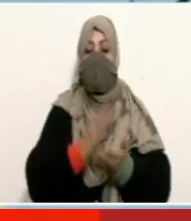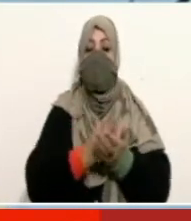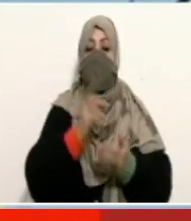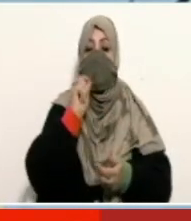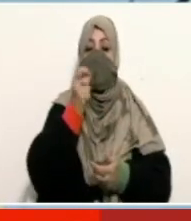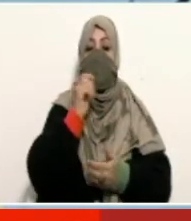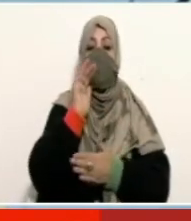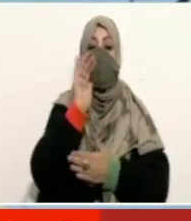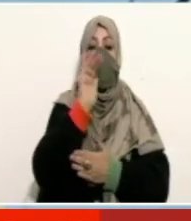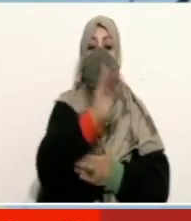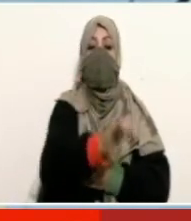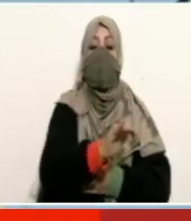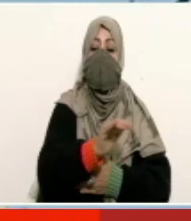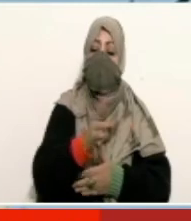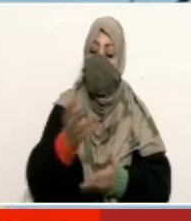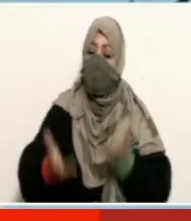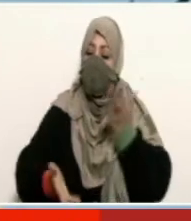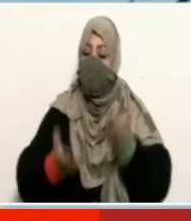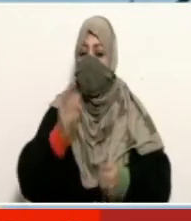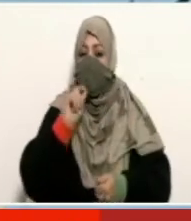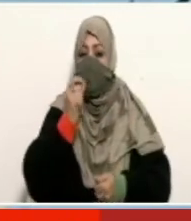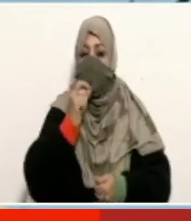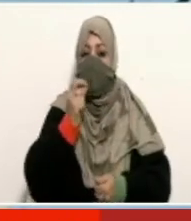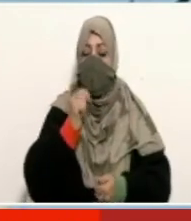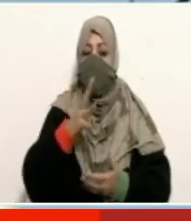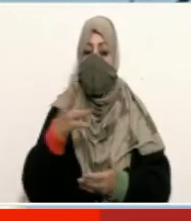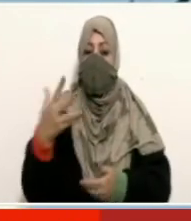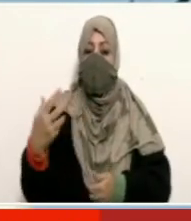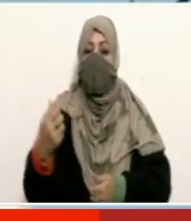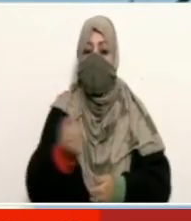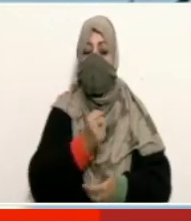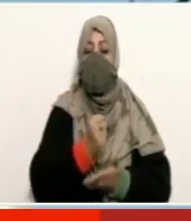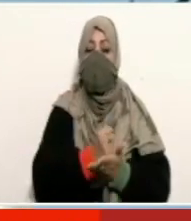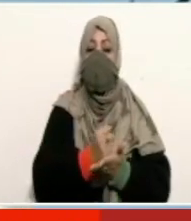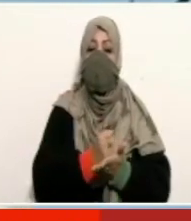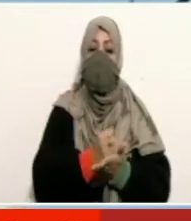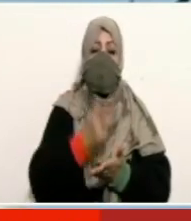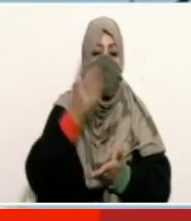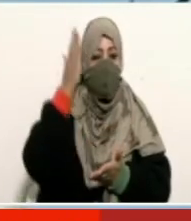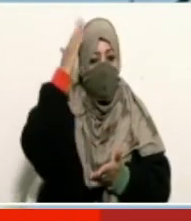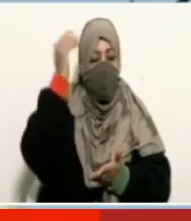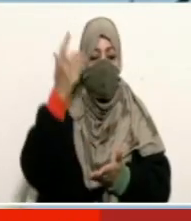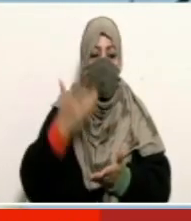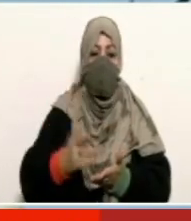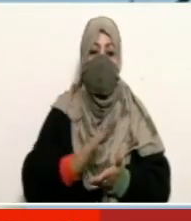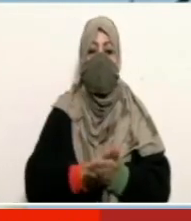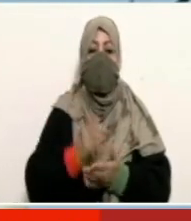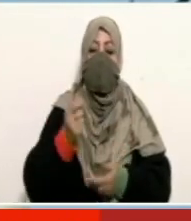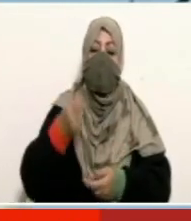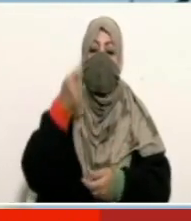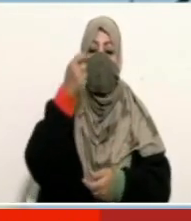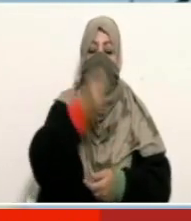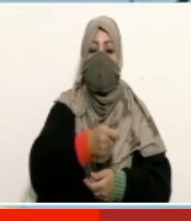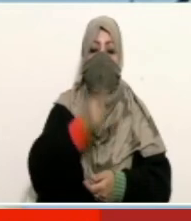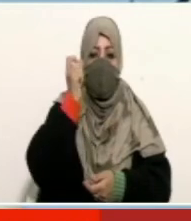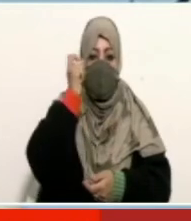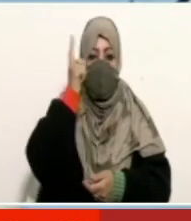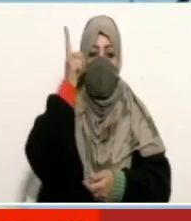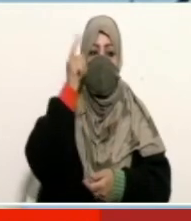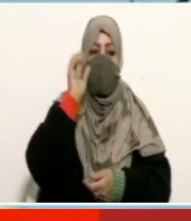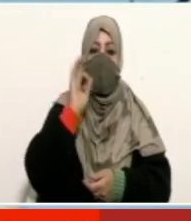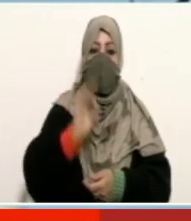يعصره قيمته كم، ويخرج عنها نقدا والله اعلم. فبالتالي اذا هنا الذي لا الزيتون الذي لا زيت